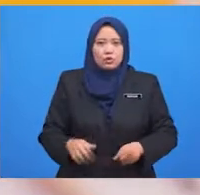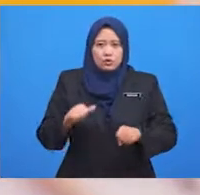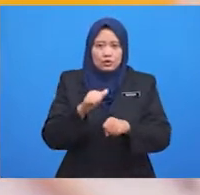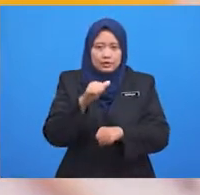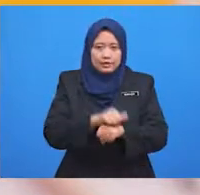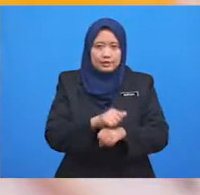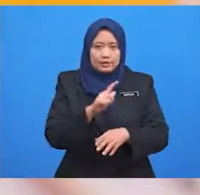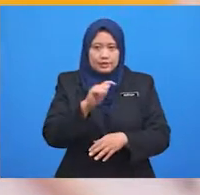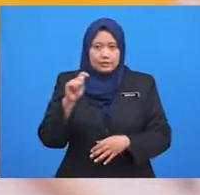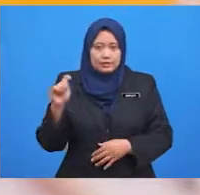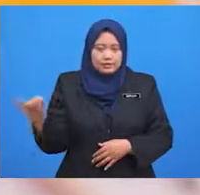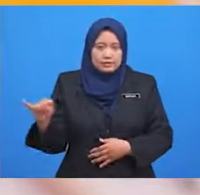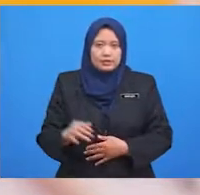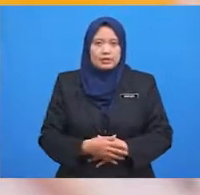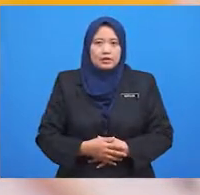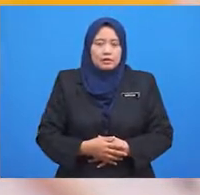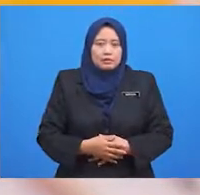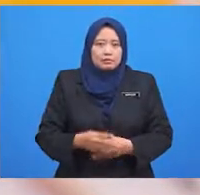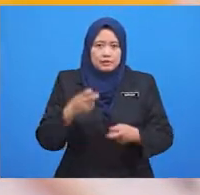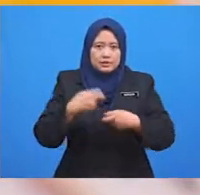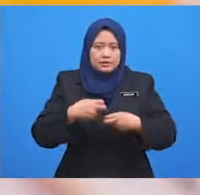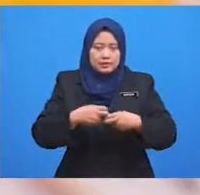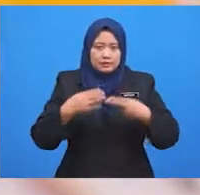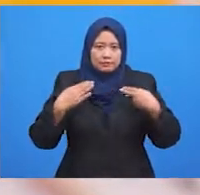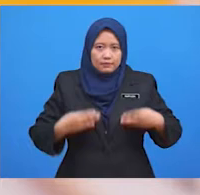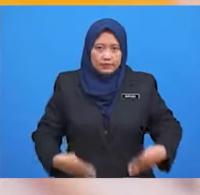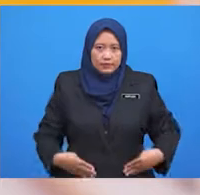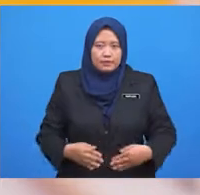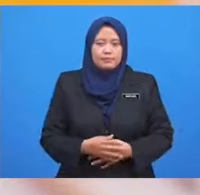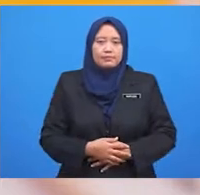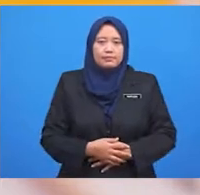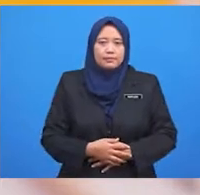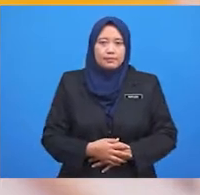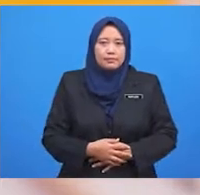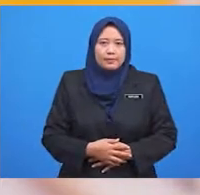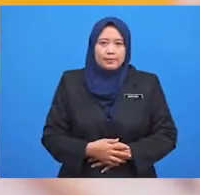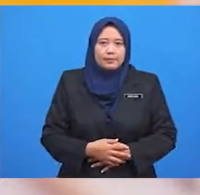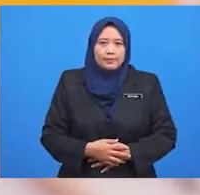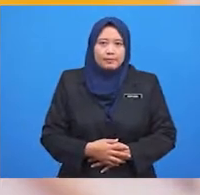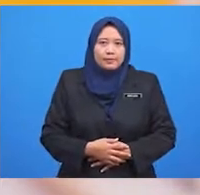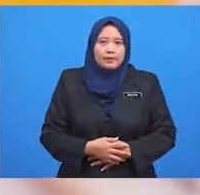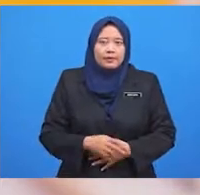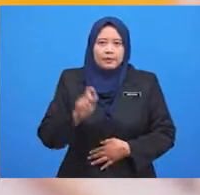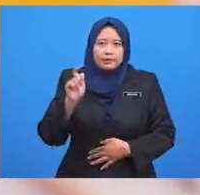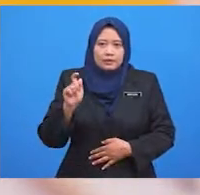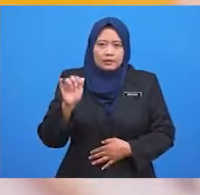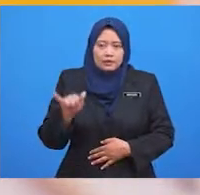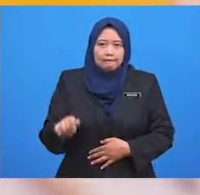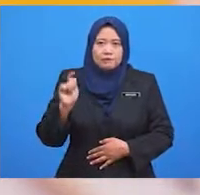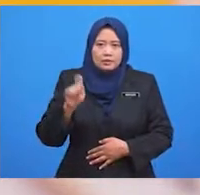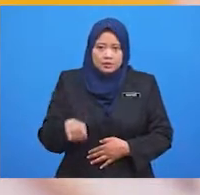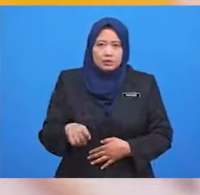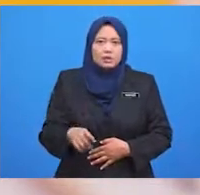dengan menggunakan arus elektrik. Perkara asas yang perlu dilaksanakan oleh juru estetik sebelum